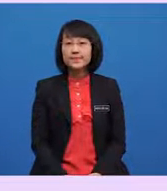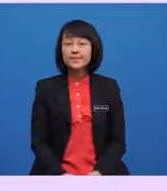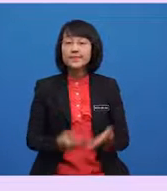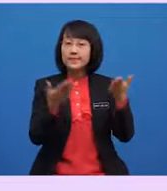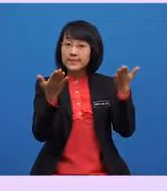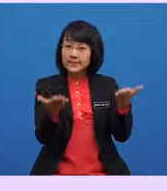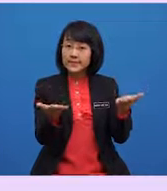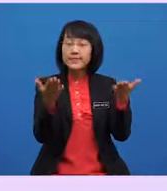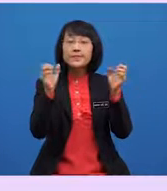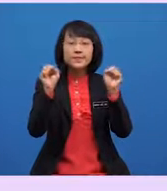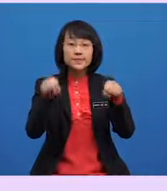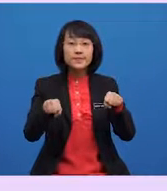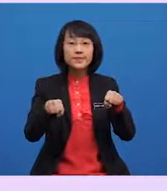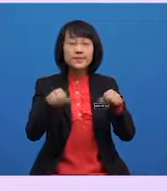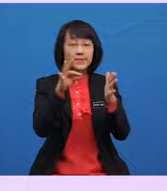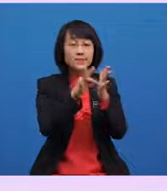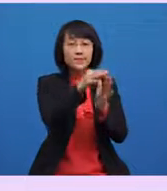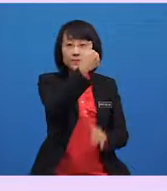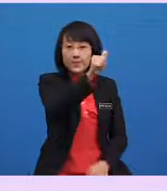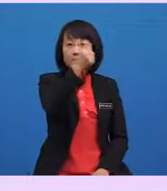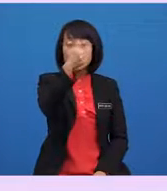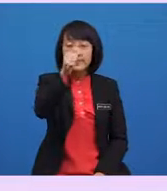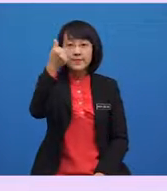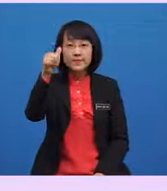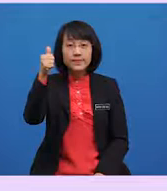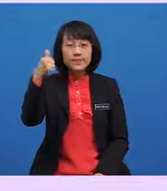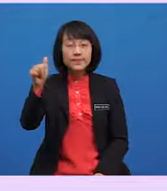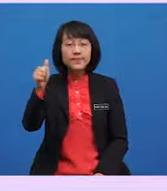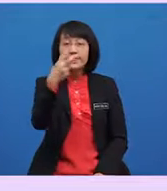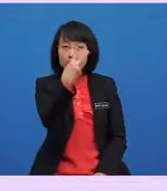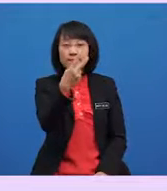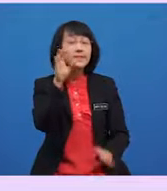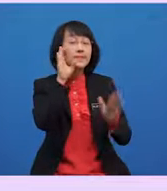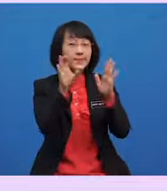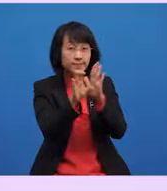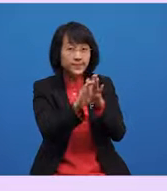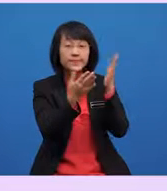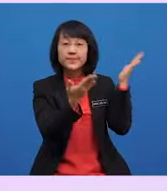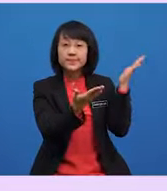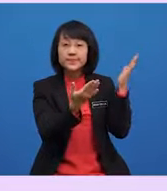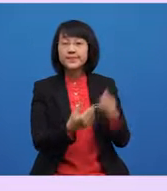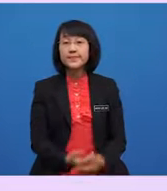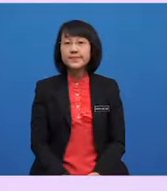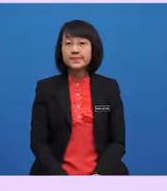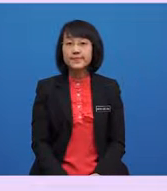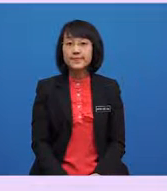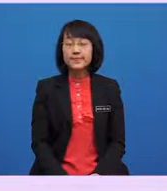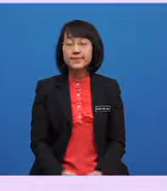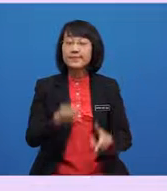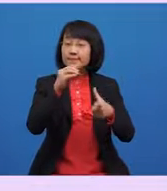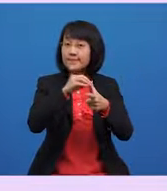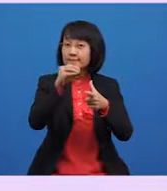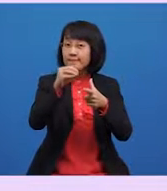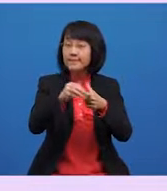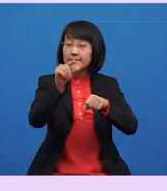mengira 10-10 berdasarkan gambar rajah atau menggunakan